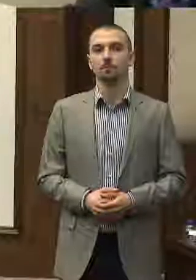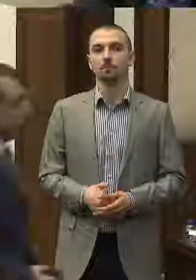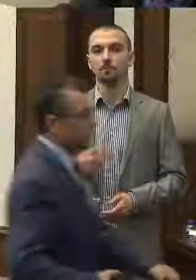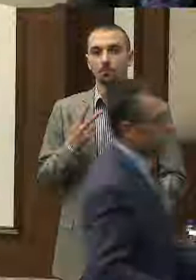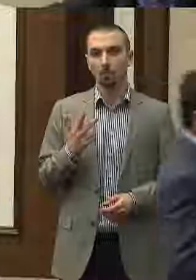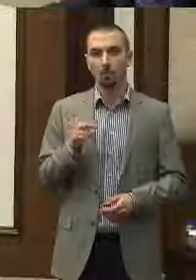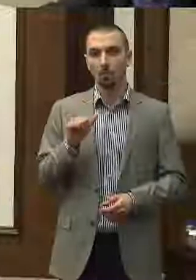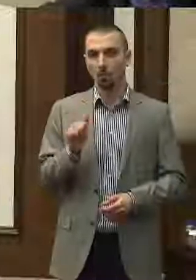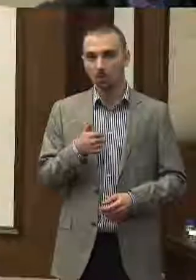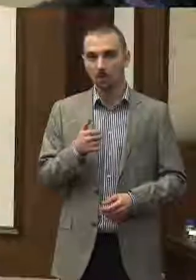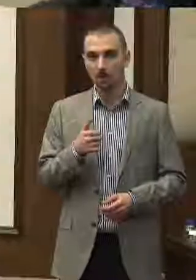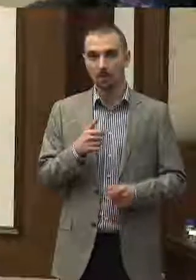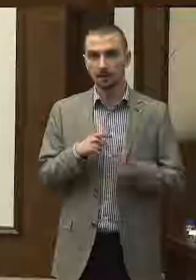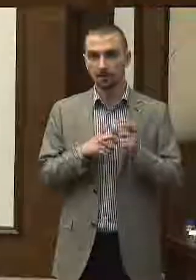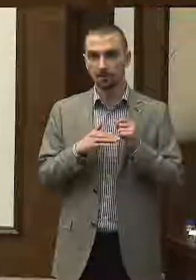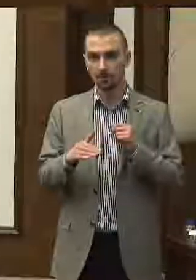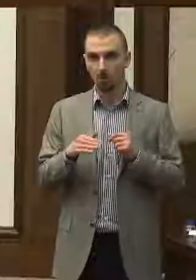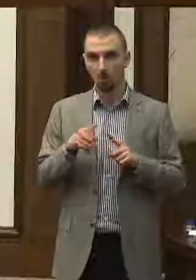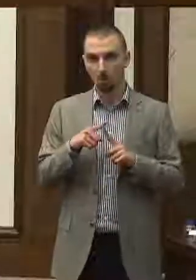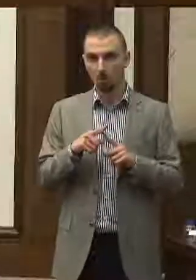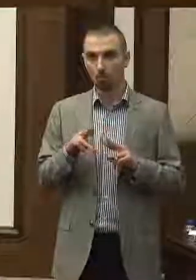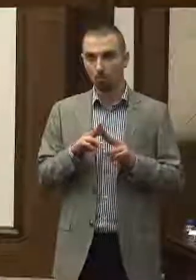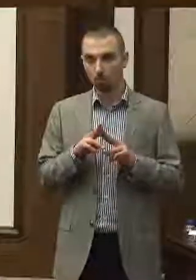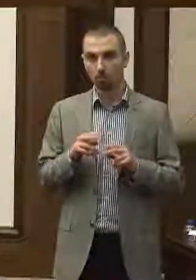3 önemli sivil toplum kuruluşu